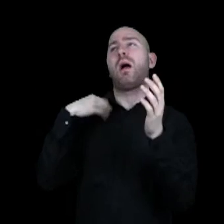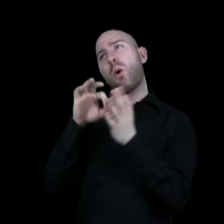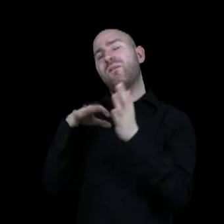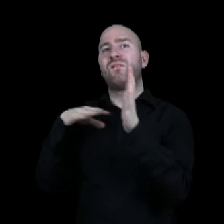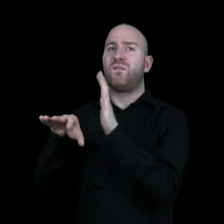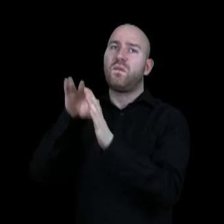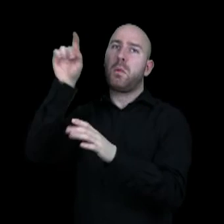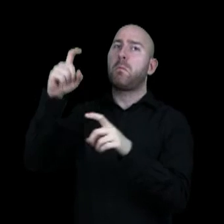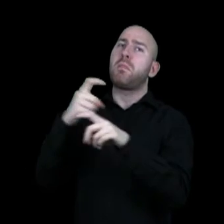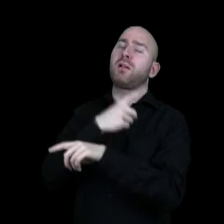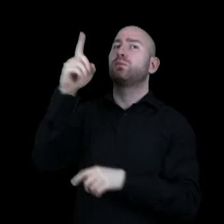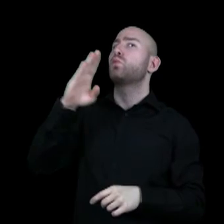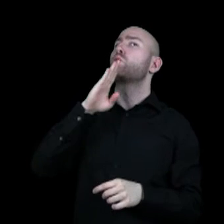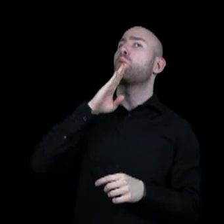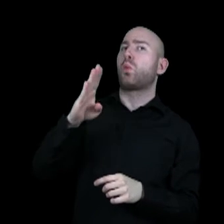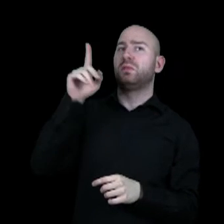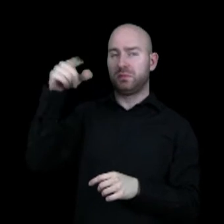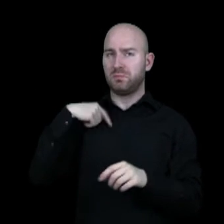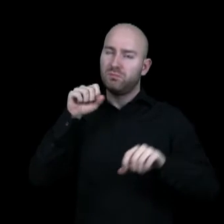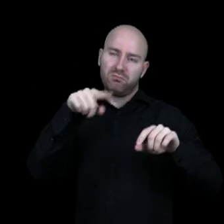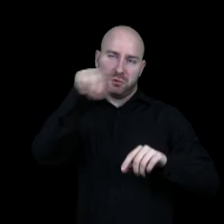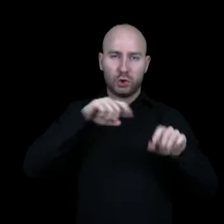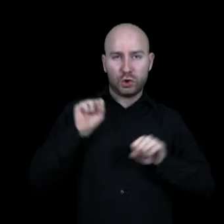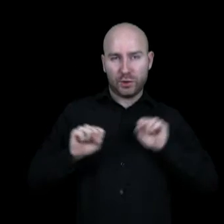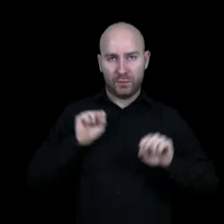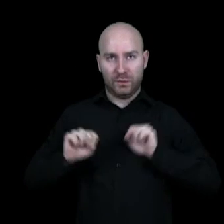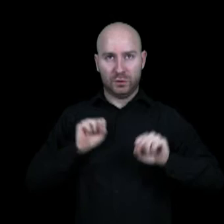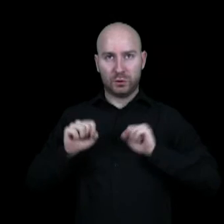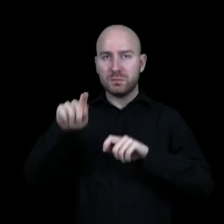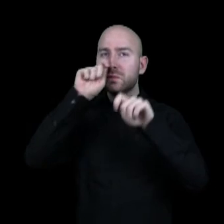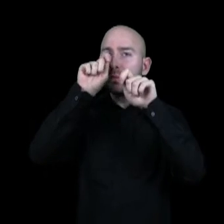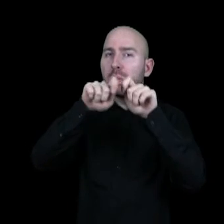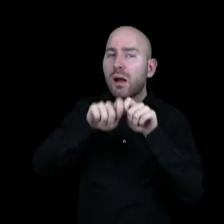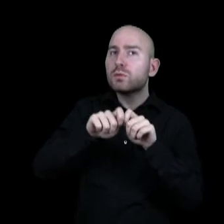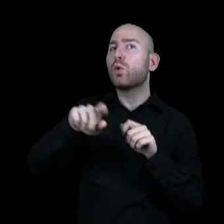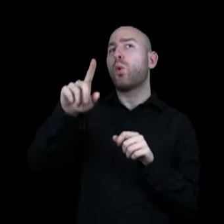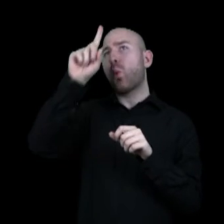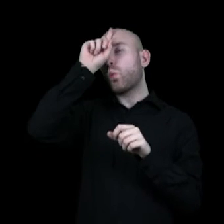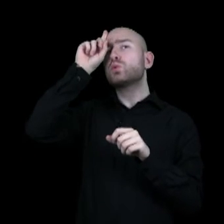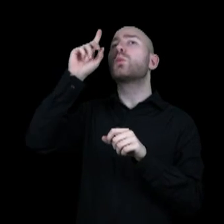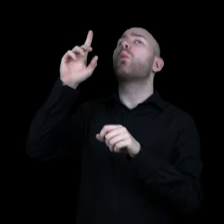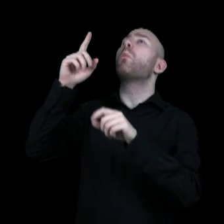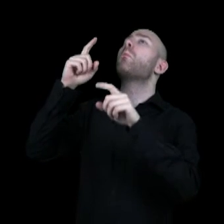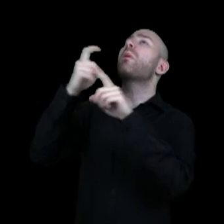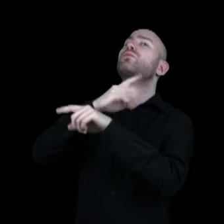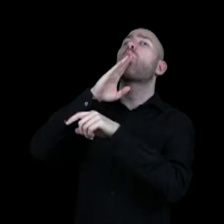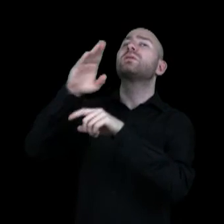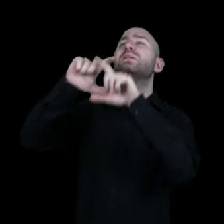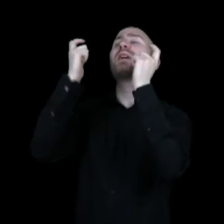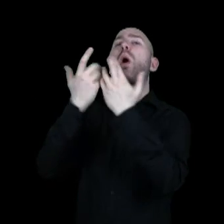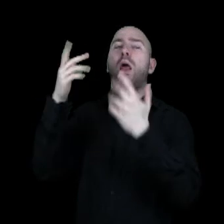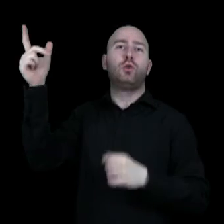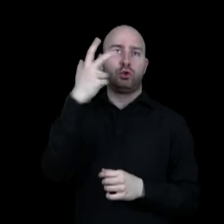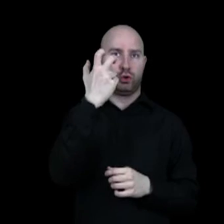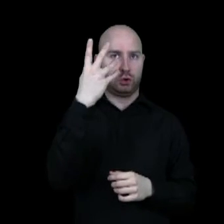Stanów Zjednoczonych na przykładzie Stanów Zjednoczonych sobie prześliczny sprawdziłem że ludność Stanów Zjednoczonych to 304 miliony ludzi